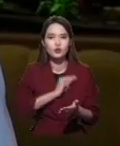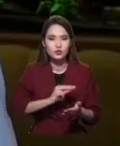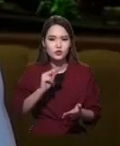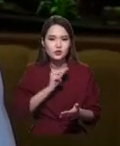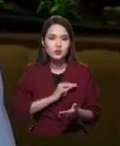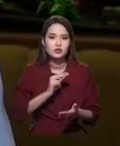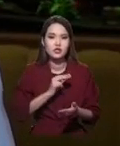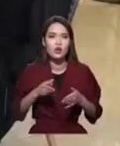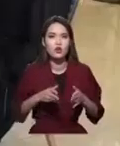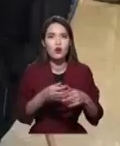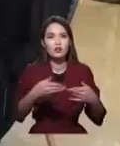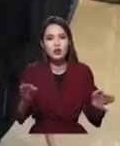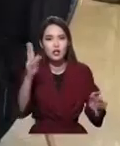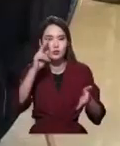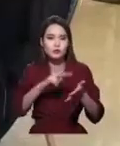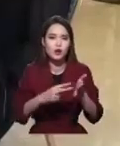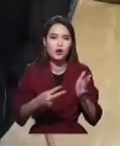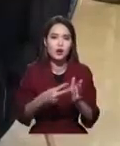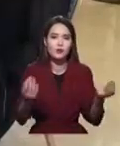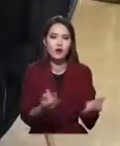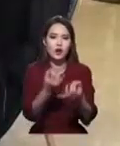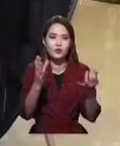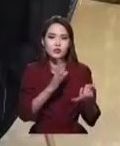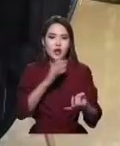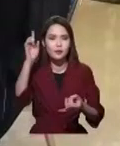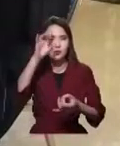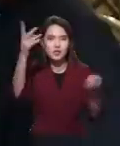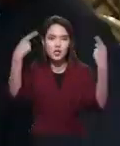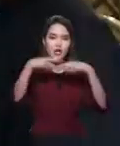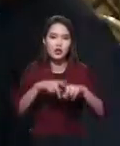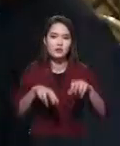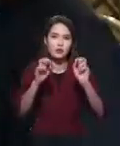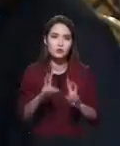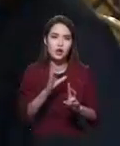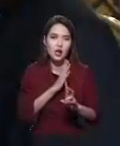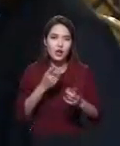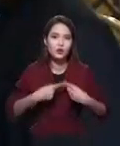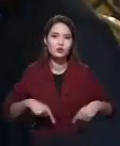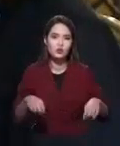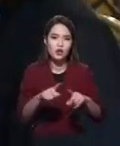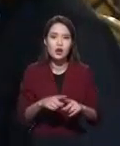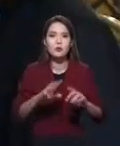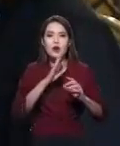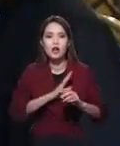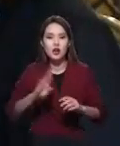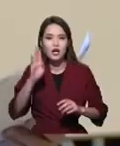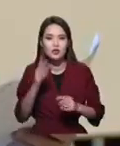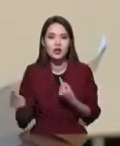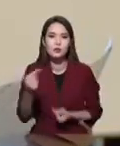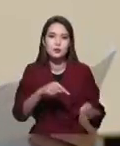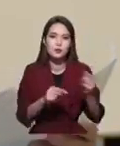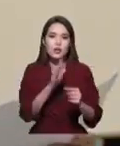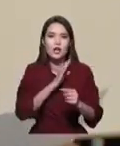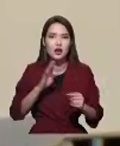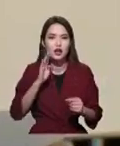жасаудың жолын ашу деп ойлаймын. Сондай-ақ жиында заманауи гендерлік саясат, қоғамдық саяси өмірдегі әйелдердің рөлі, әйел